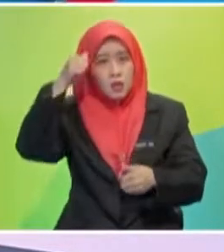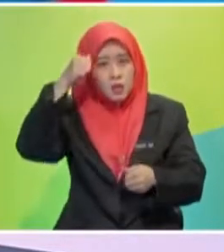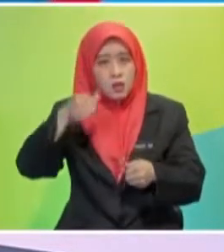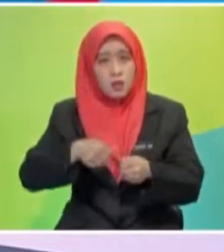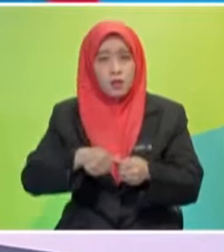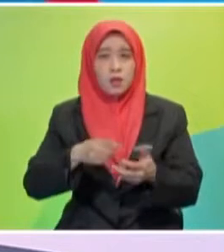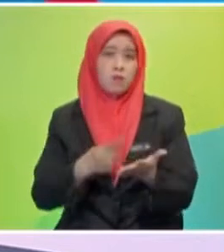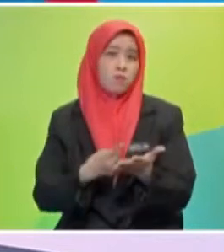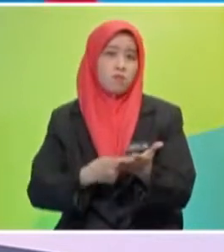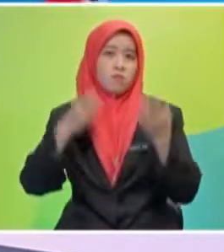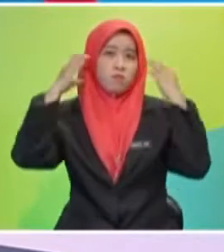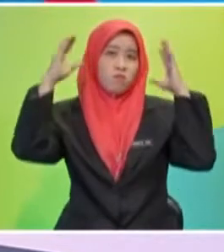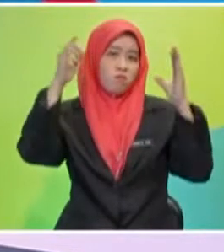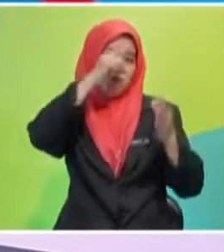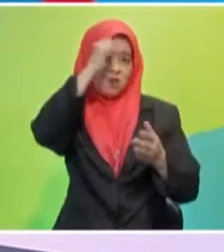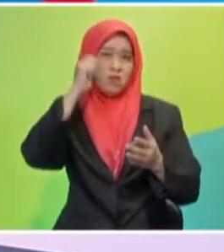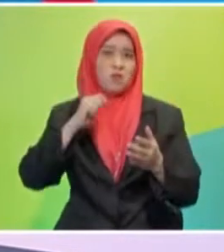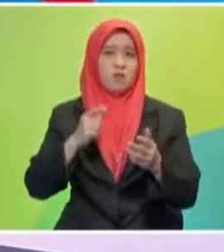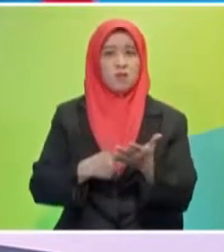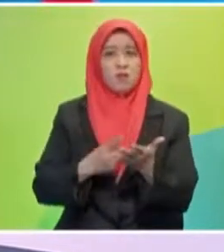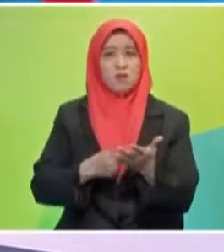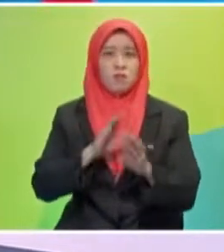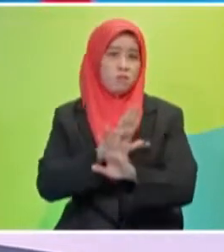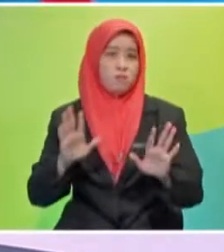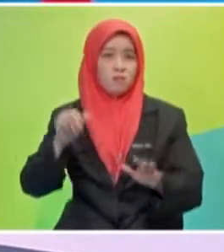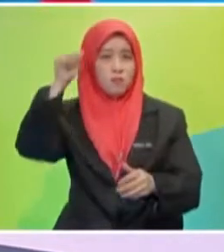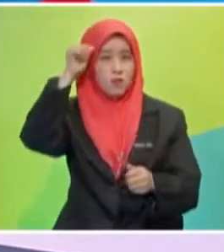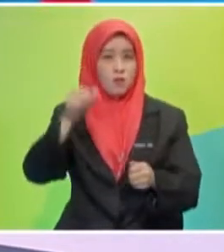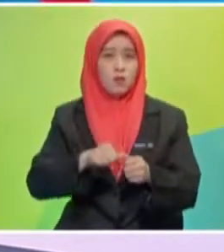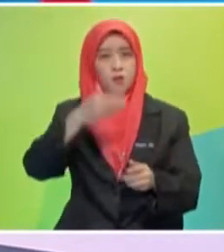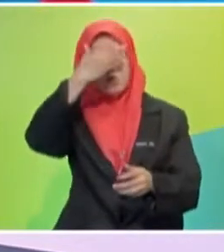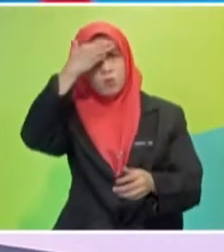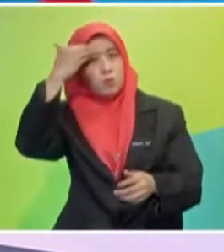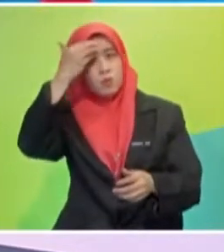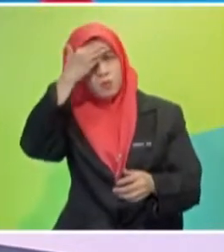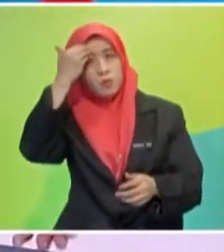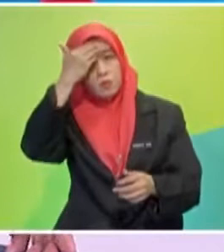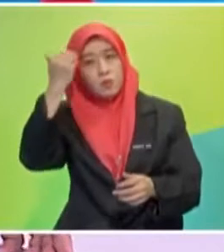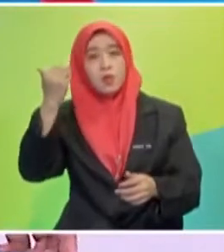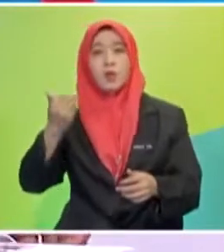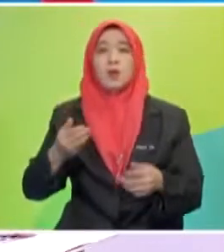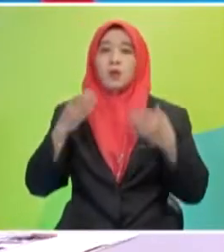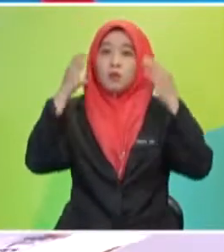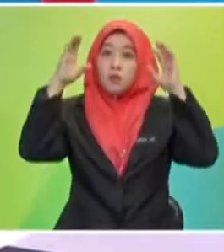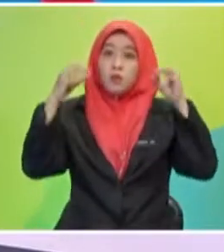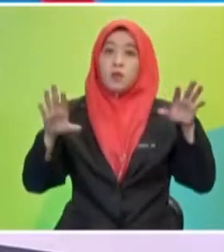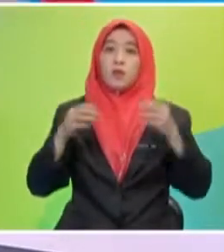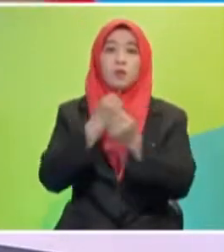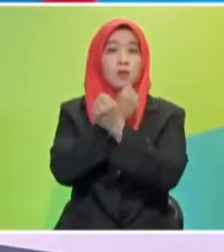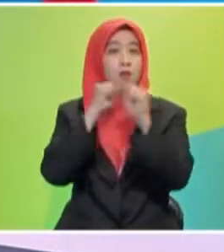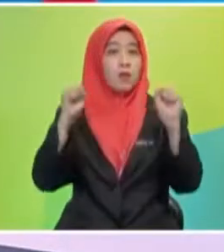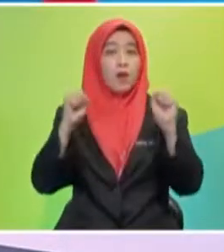pilih kuotanya kadang dating Eko gue ini punya ini punya Tidak tapi juga sediakan semuanya kita ingat